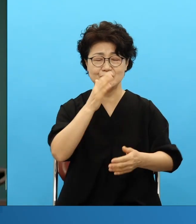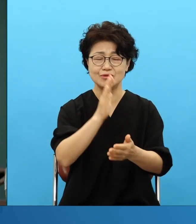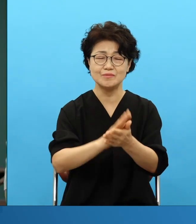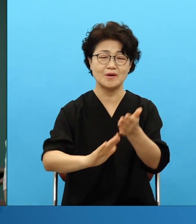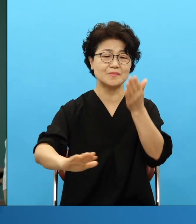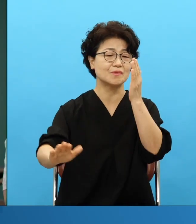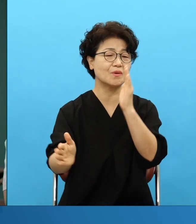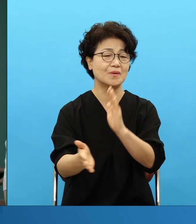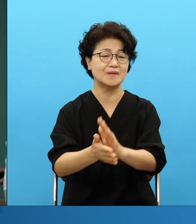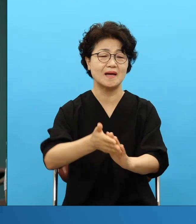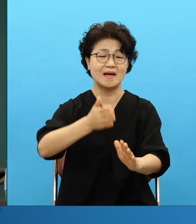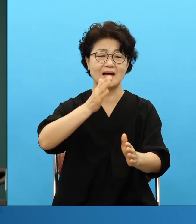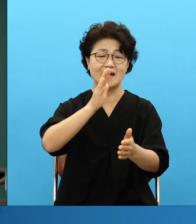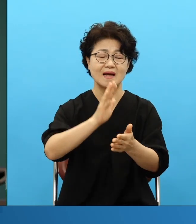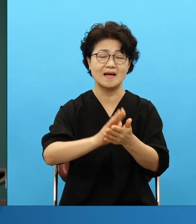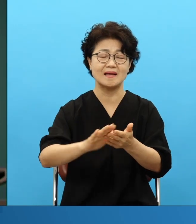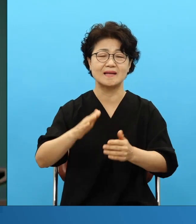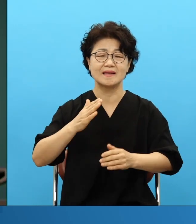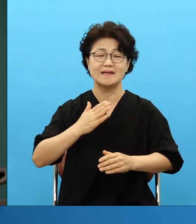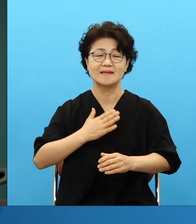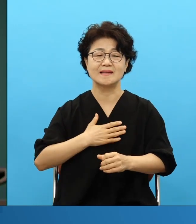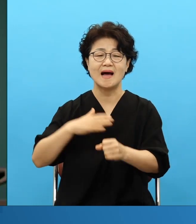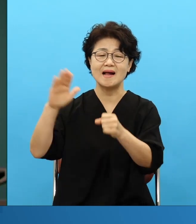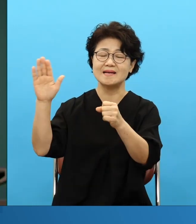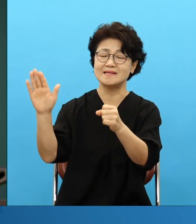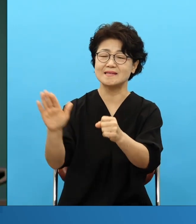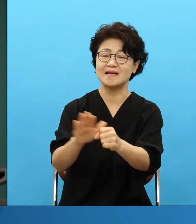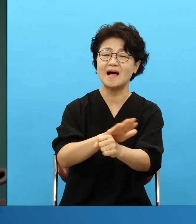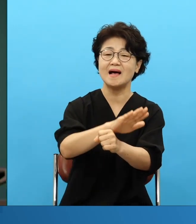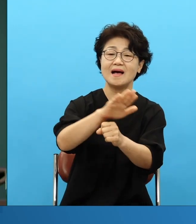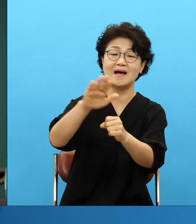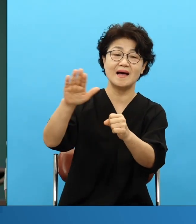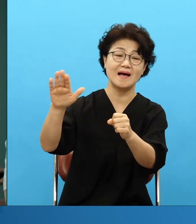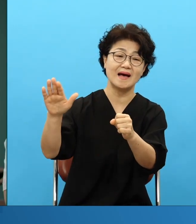기쁨 없도다. 날